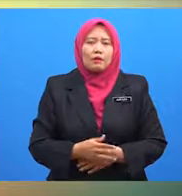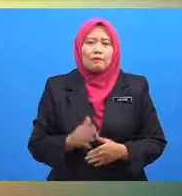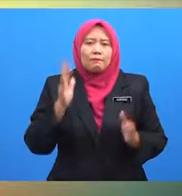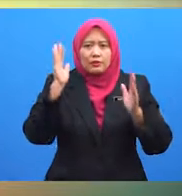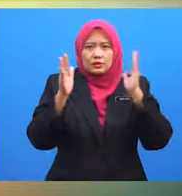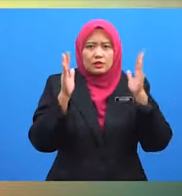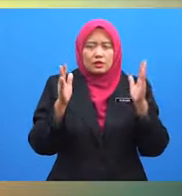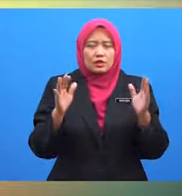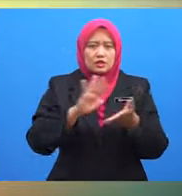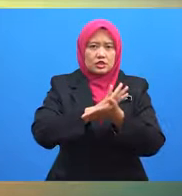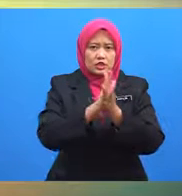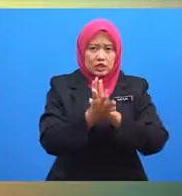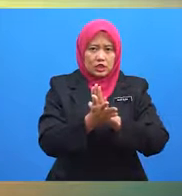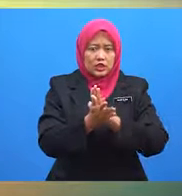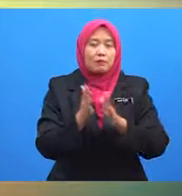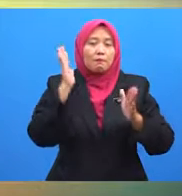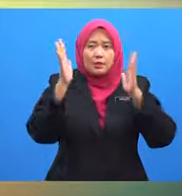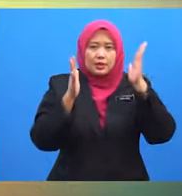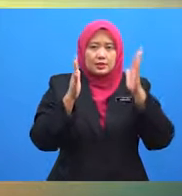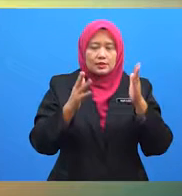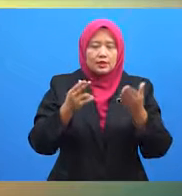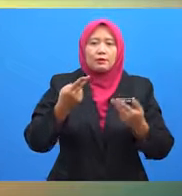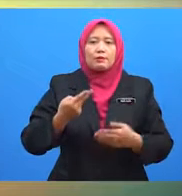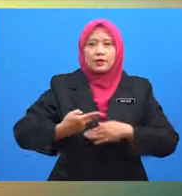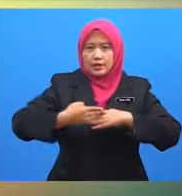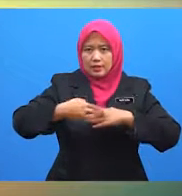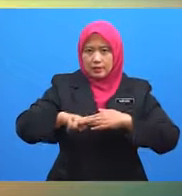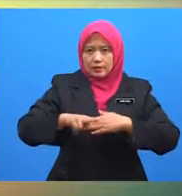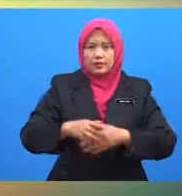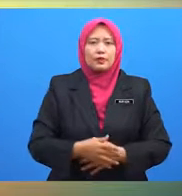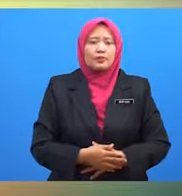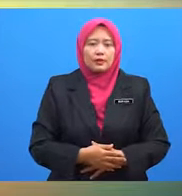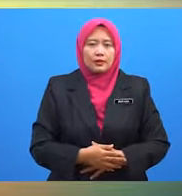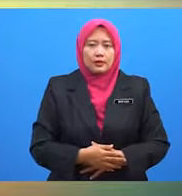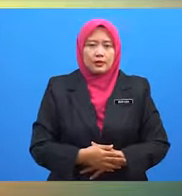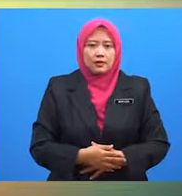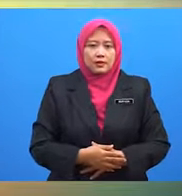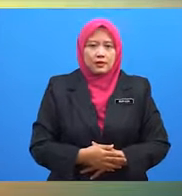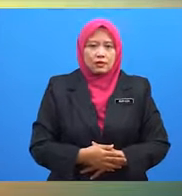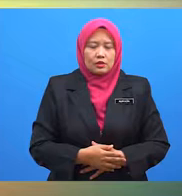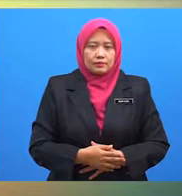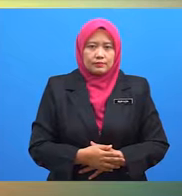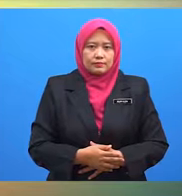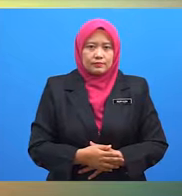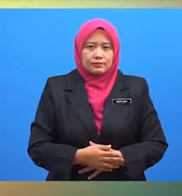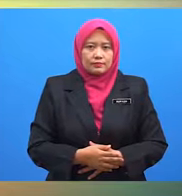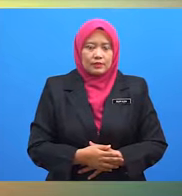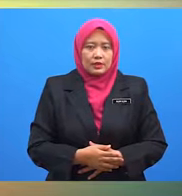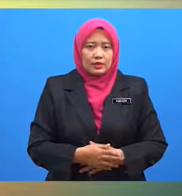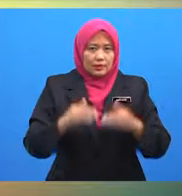dan kesusastraan Melayu banyak dipengaruhi bahasa Arab dan Parsi. Tahap